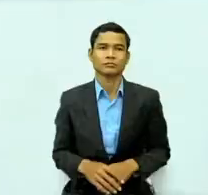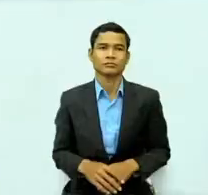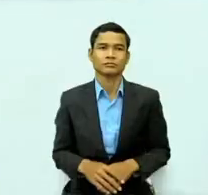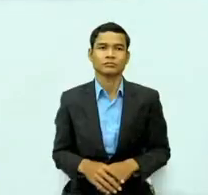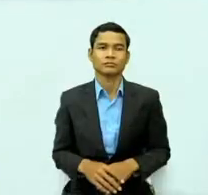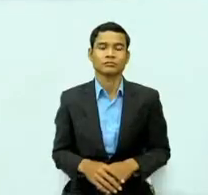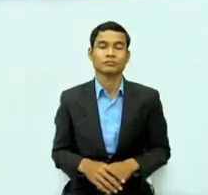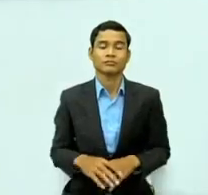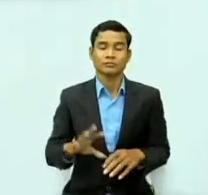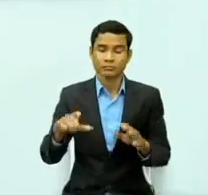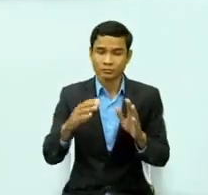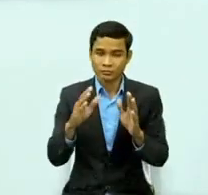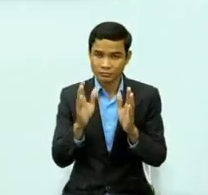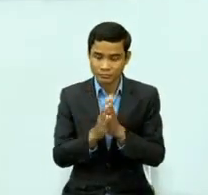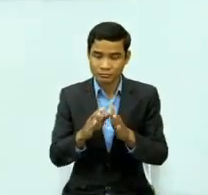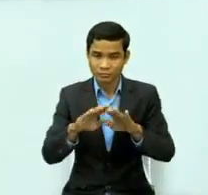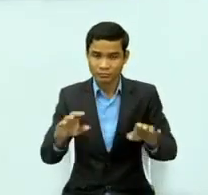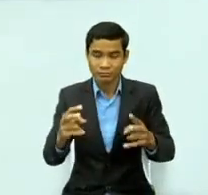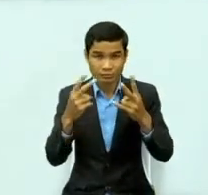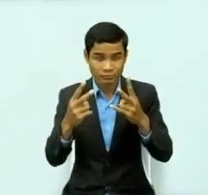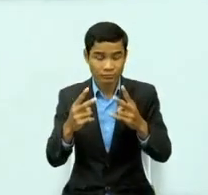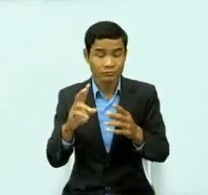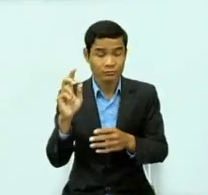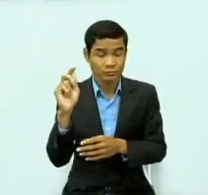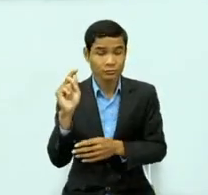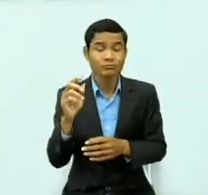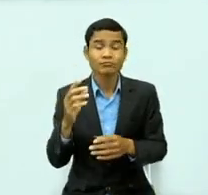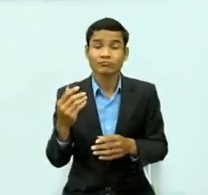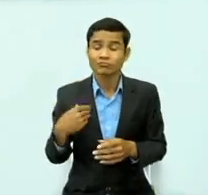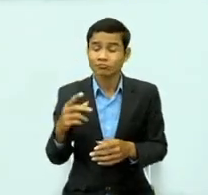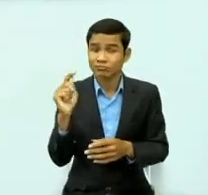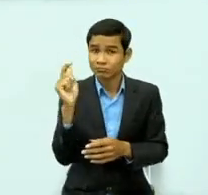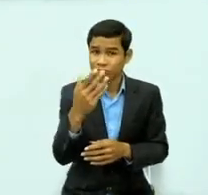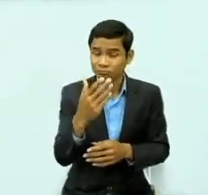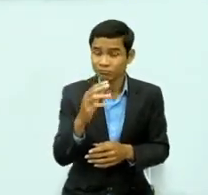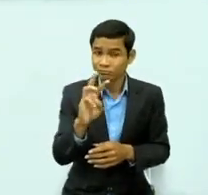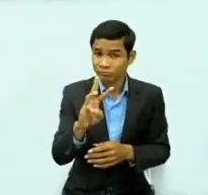អរគុណកូនកូនឥឡូវកូនក្រឡេកមើលរូបទាំង3មើលកូនស្គាល់អត់កូន